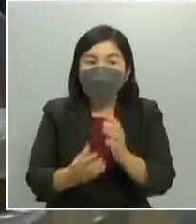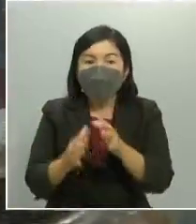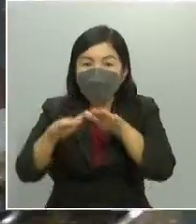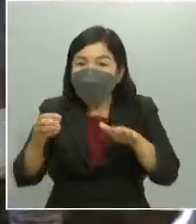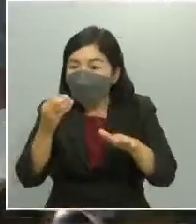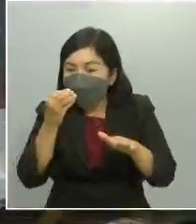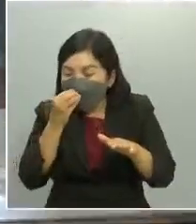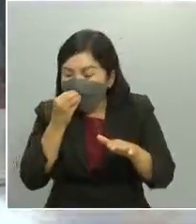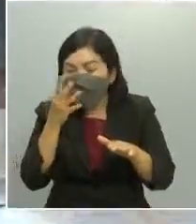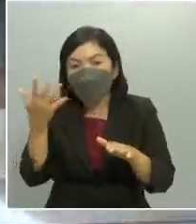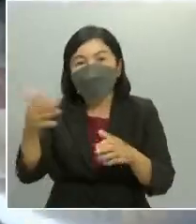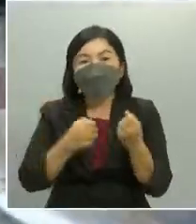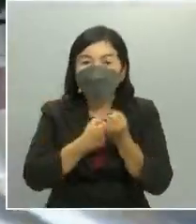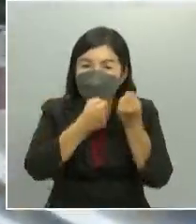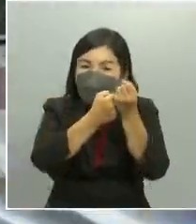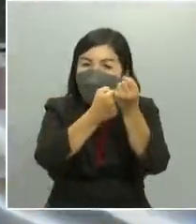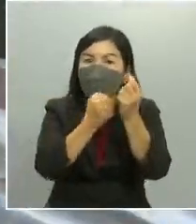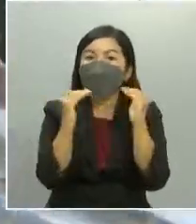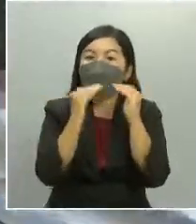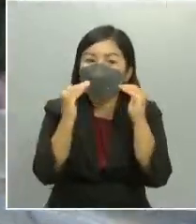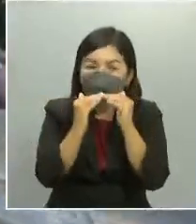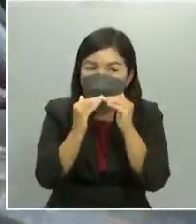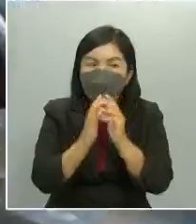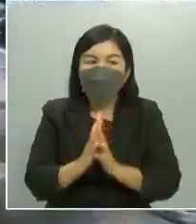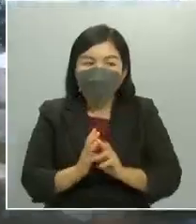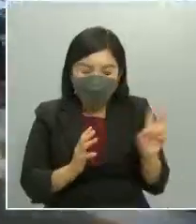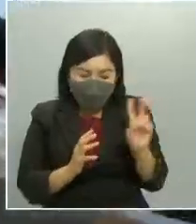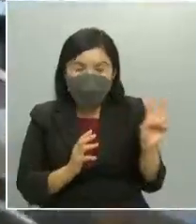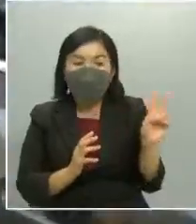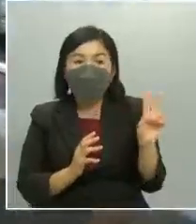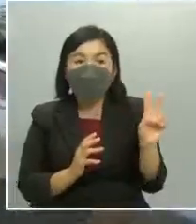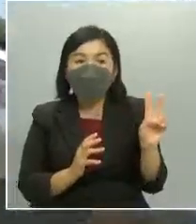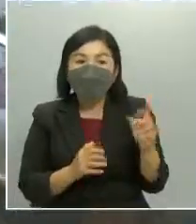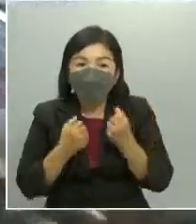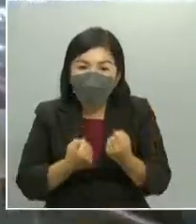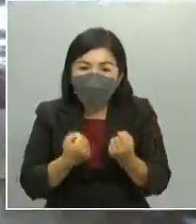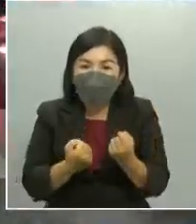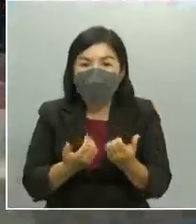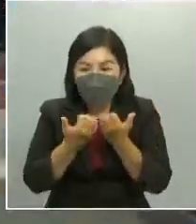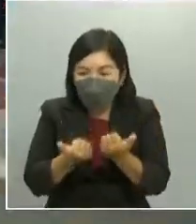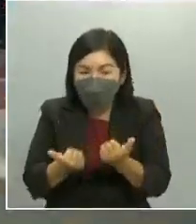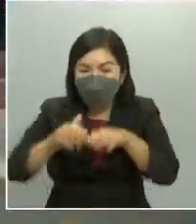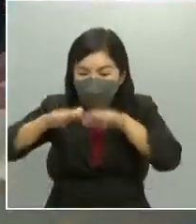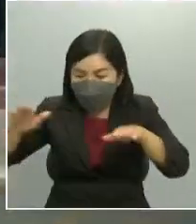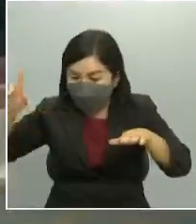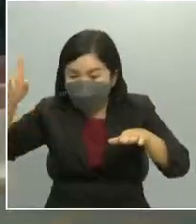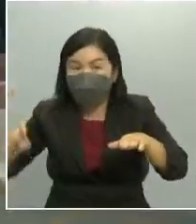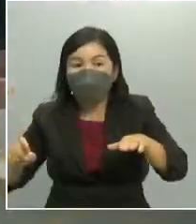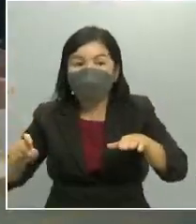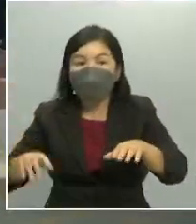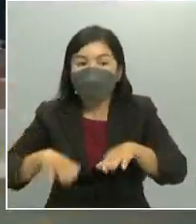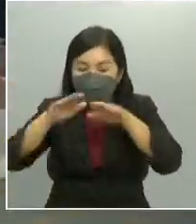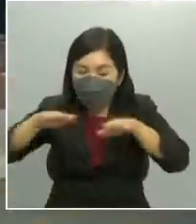เรียบร้องความยุติธรรมซึ่งไปฟ้องกับกุ้งตอนนี้เราจะตายแล้วค่ะน้อง